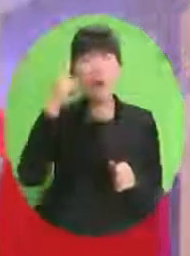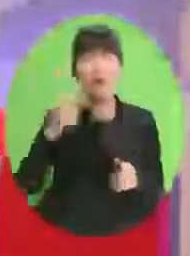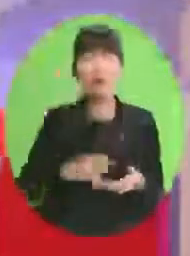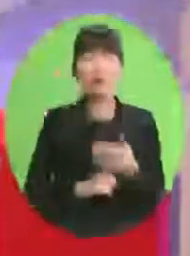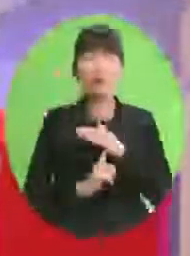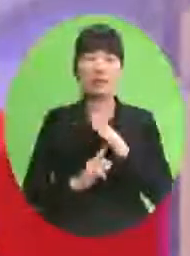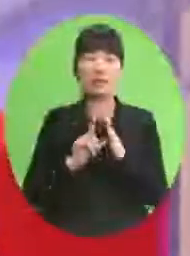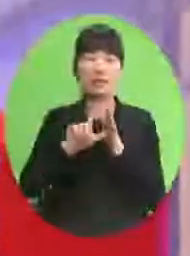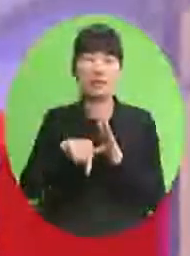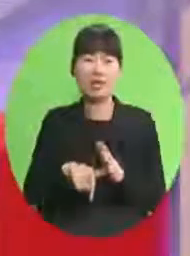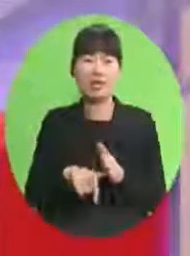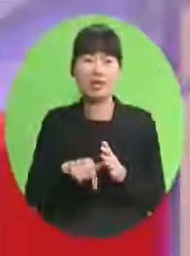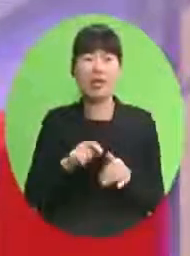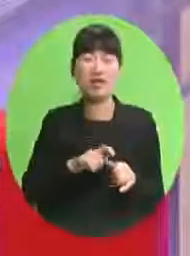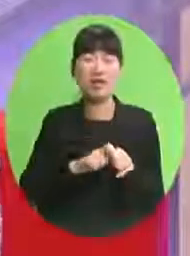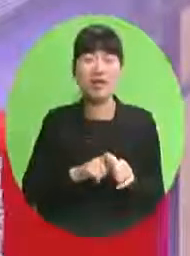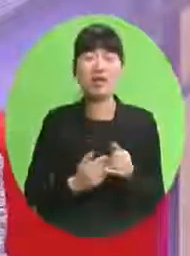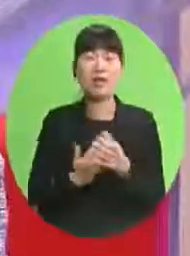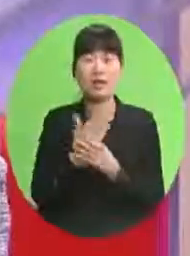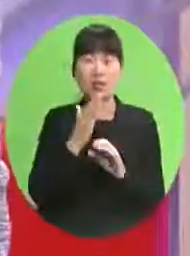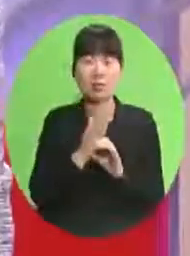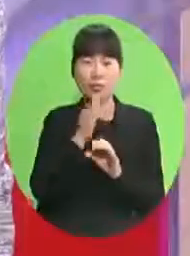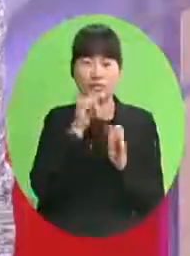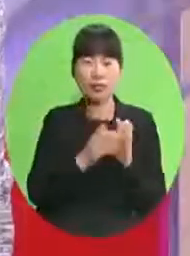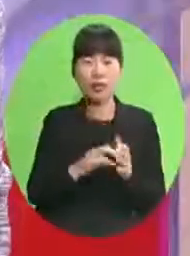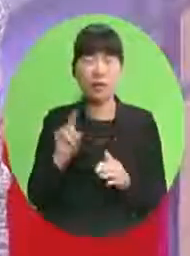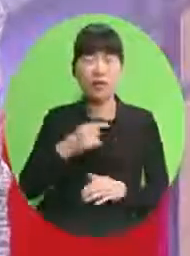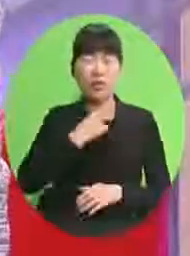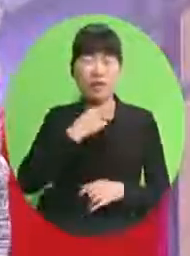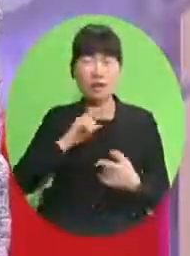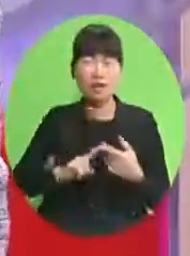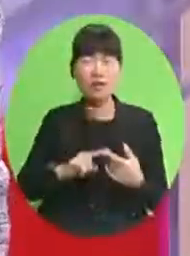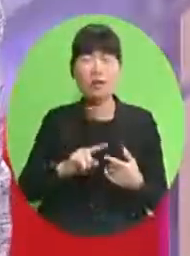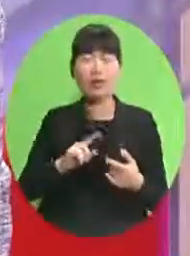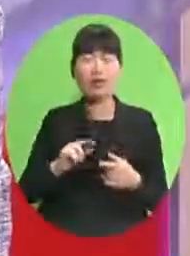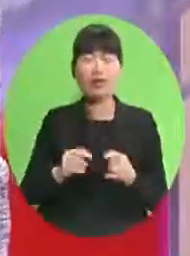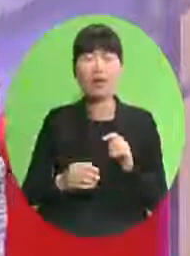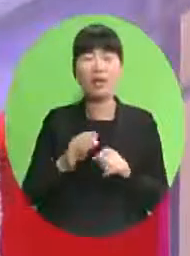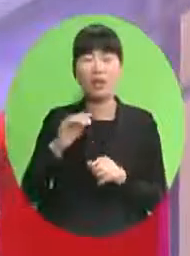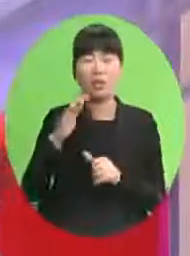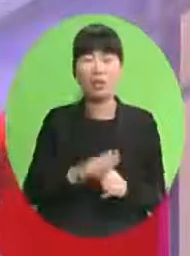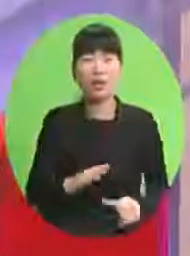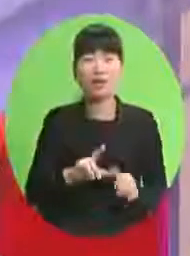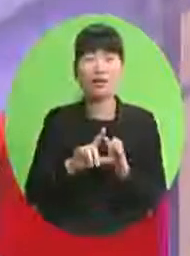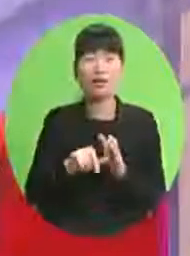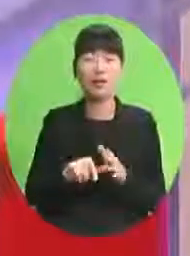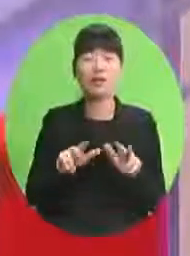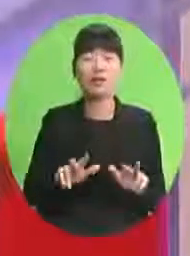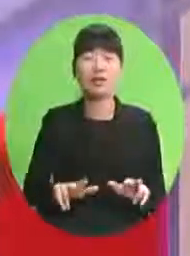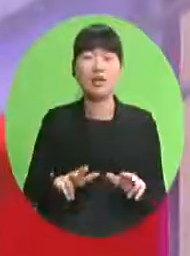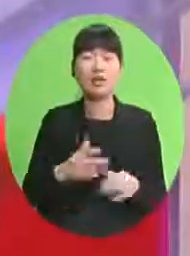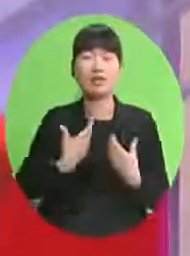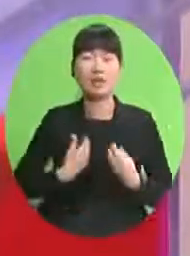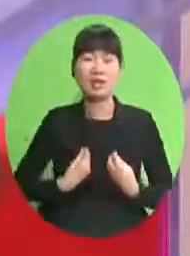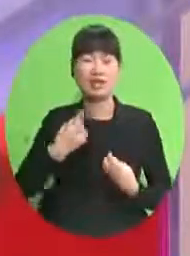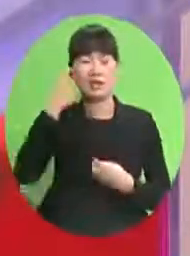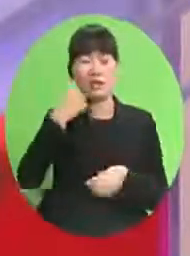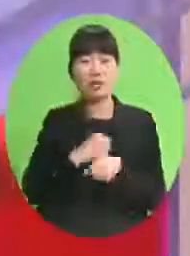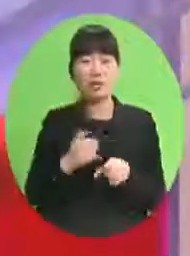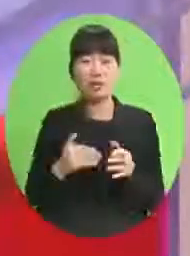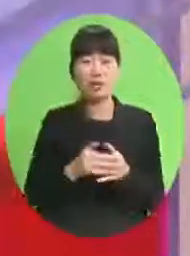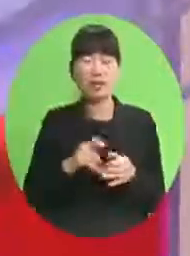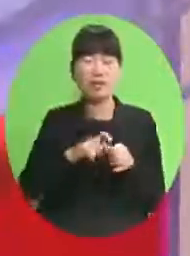좌절됐을 때 때가 나오는 거죠. 뭔가 내가 원하는 거나 바라는 것들이 안 됐을 때 아이들은 이제 좌절감을 느끼고 그게